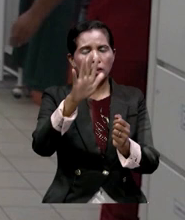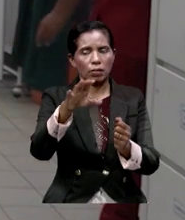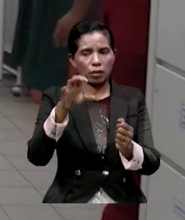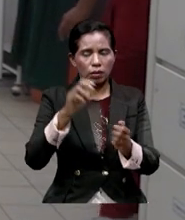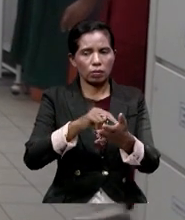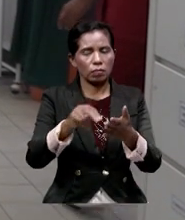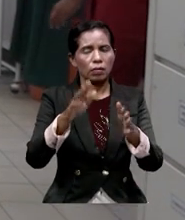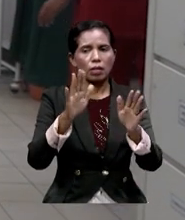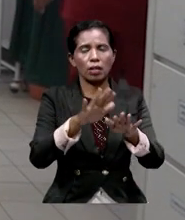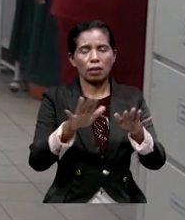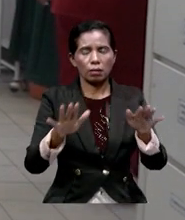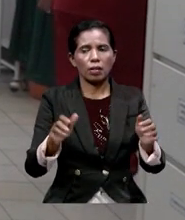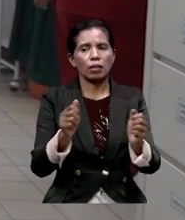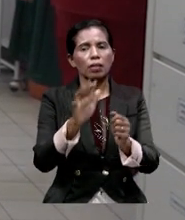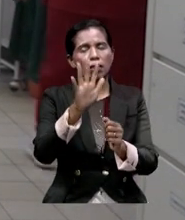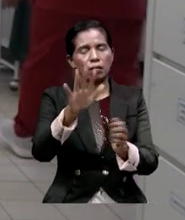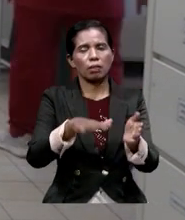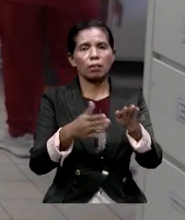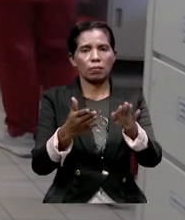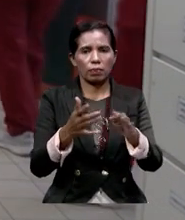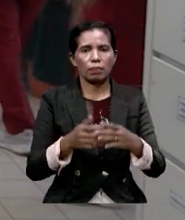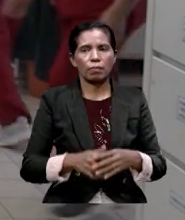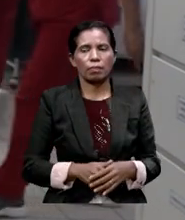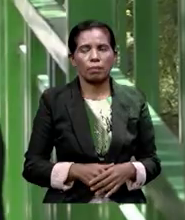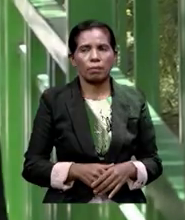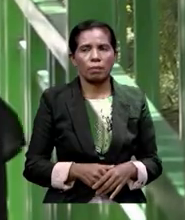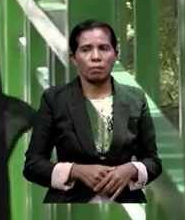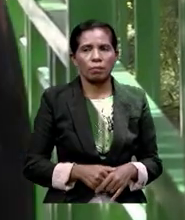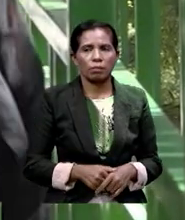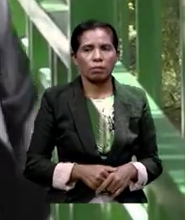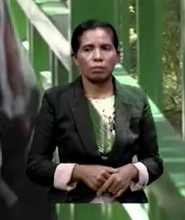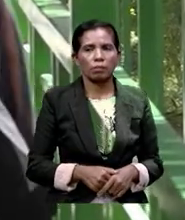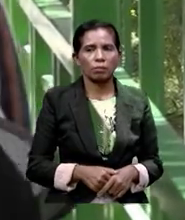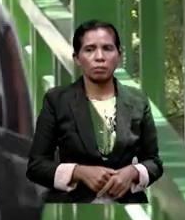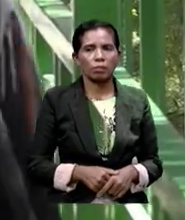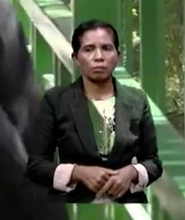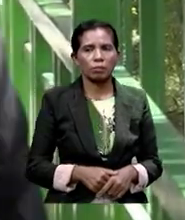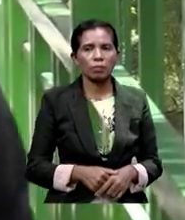ne labarek 95 maklakon vida. Efizenia Babu, Dilma Suzeti, Ziemen.